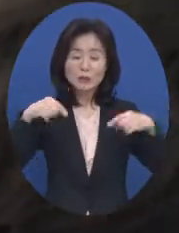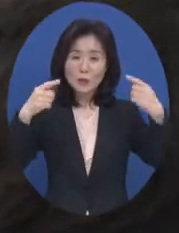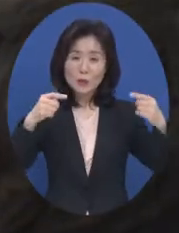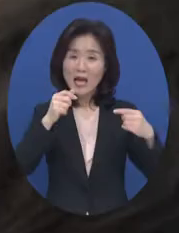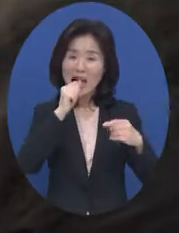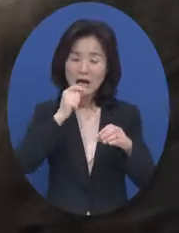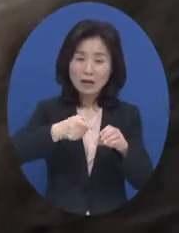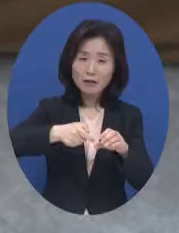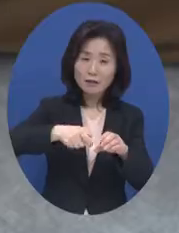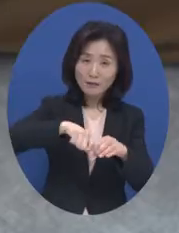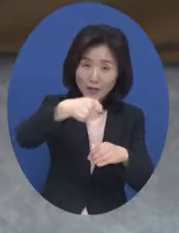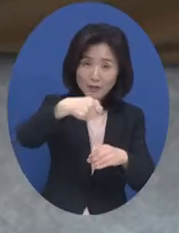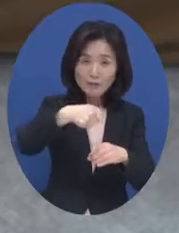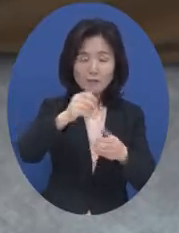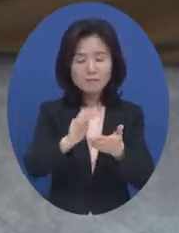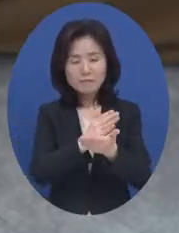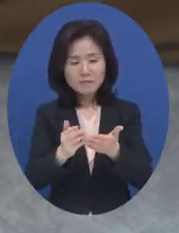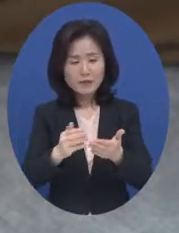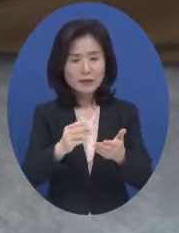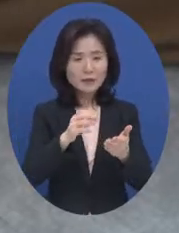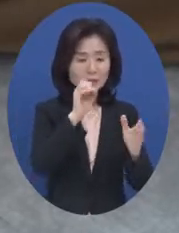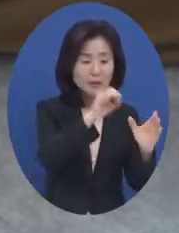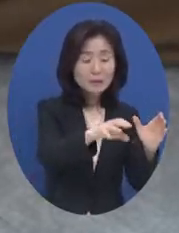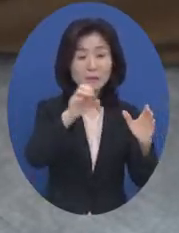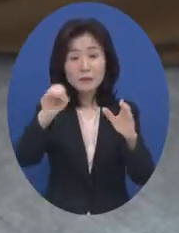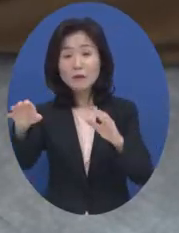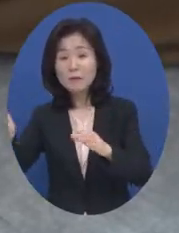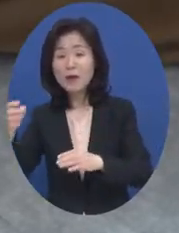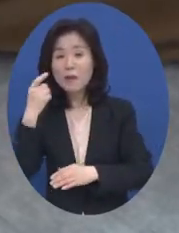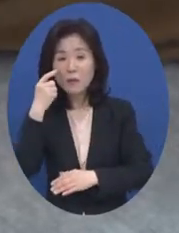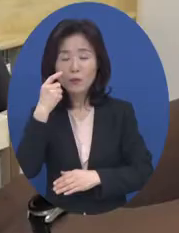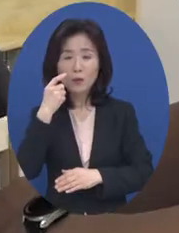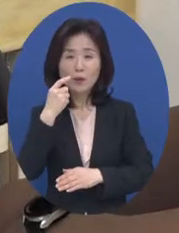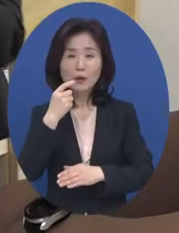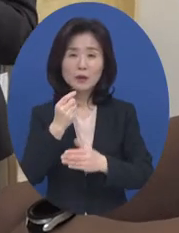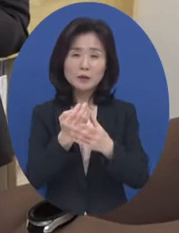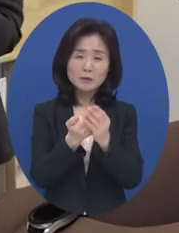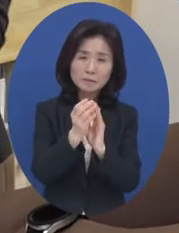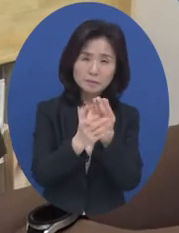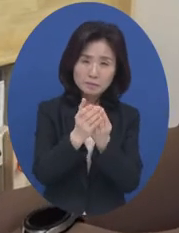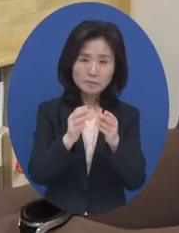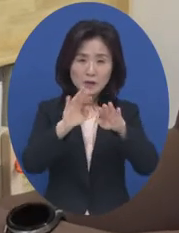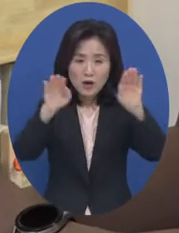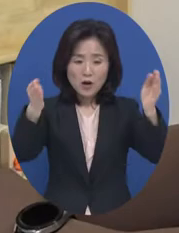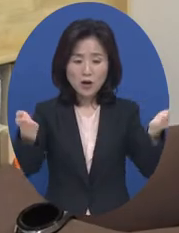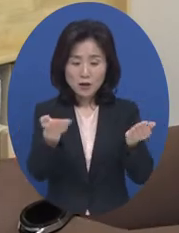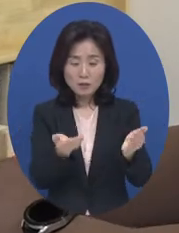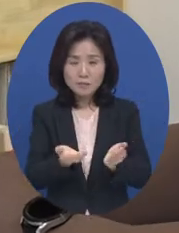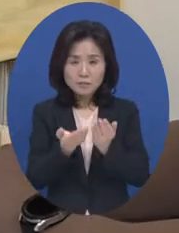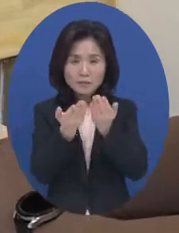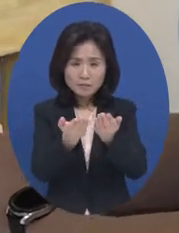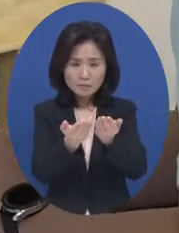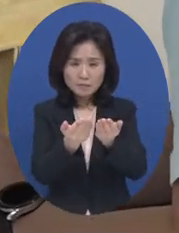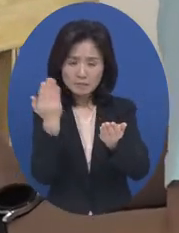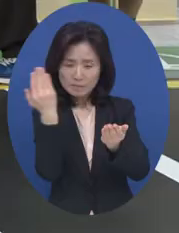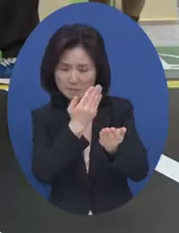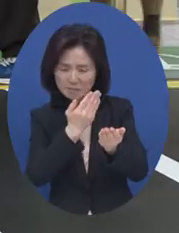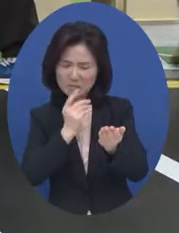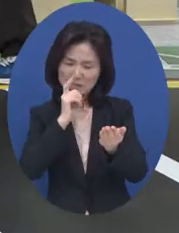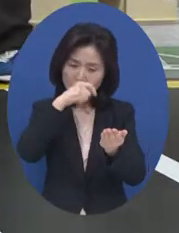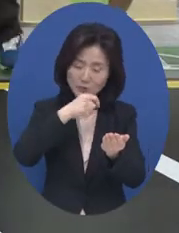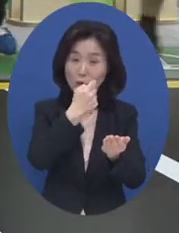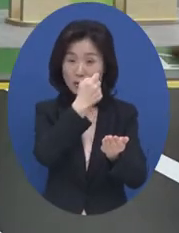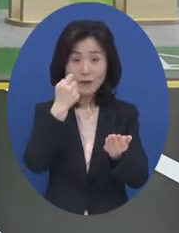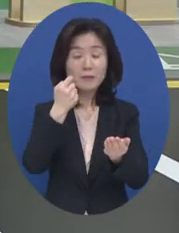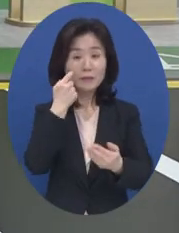등 소재 별로 나눠서 분리 배출을 했고 뷰 박스와 형광 노선을 통해 손을 잘 닫고 있는지도 확인해 봅니다